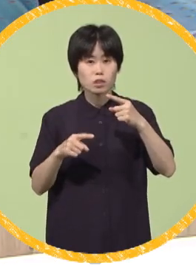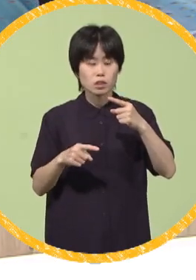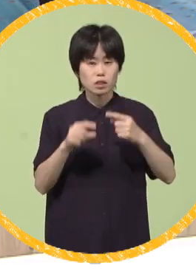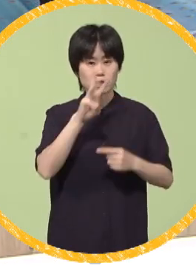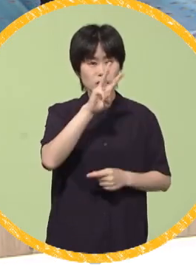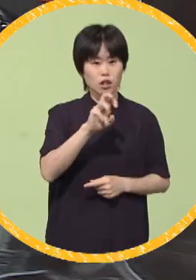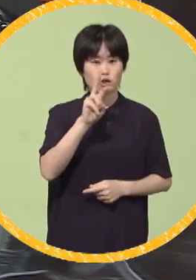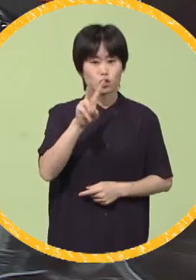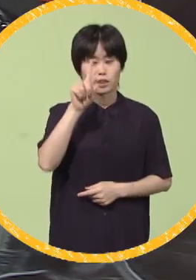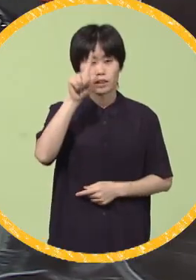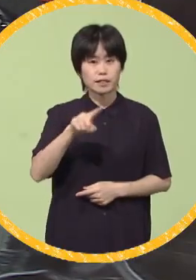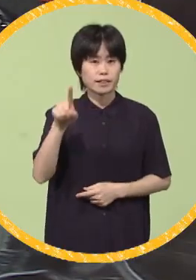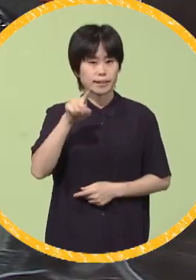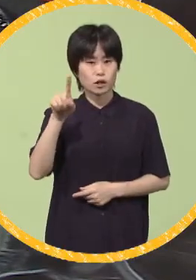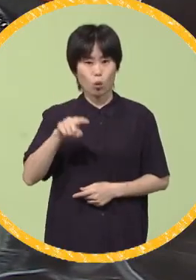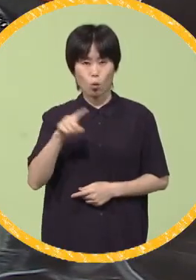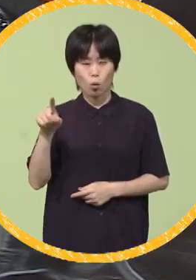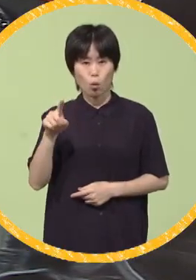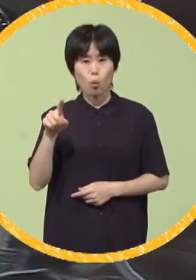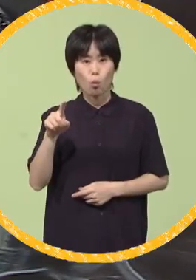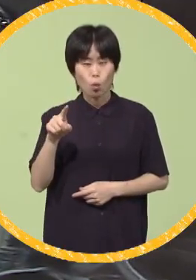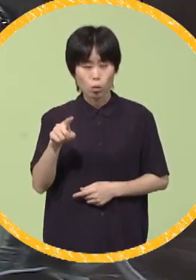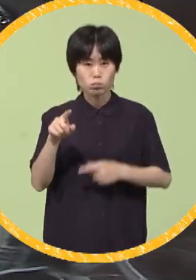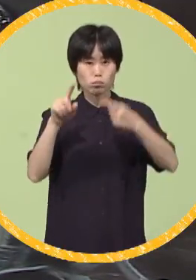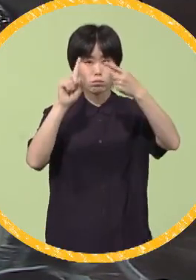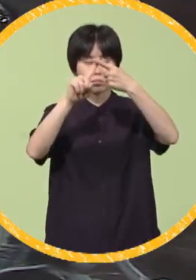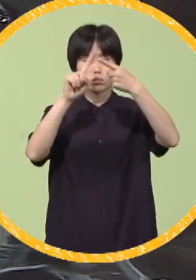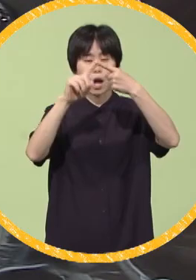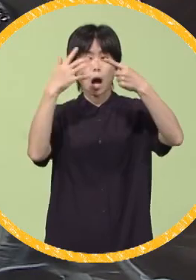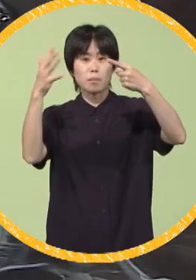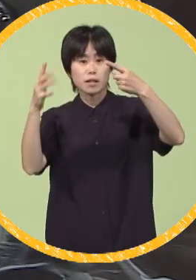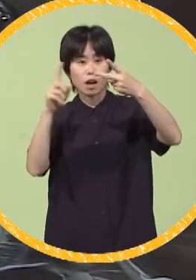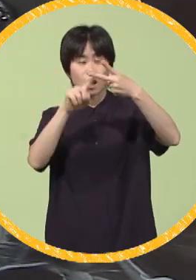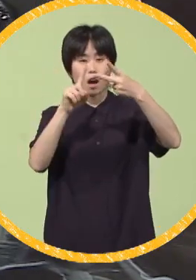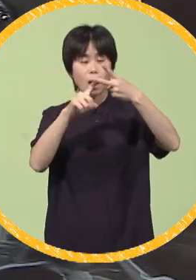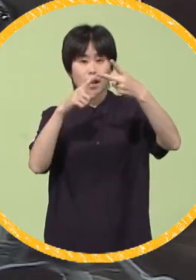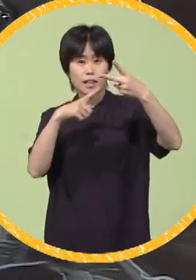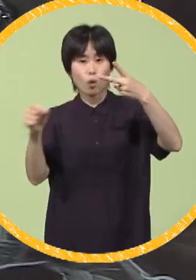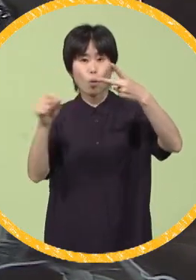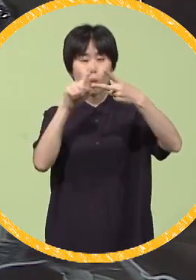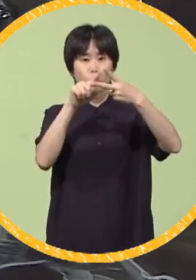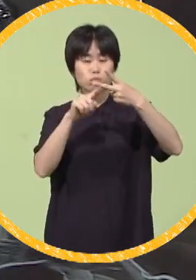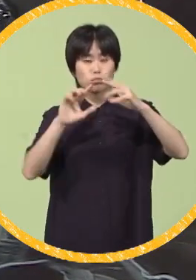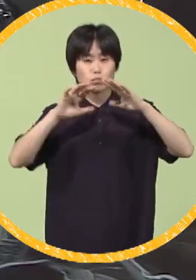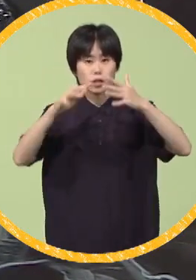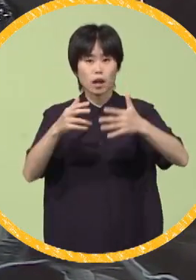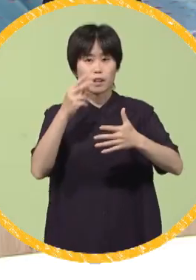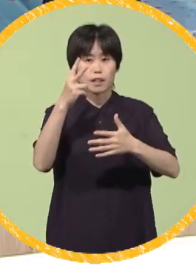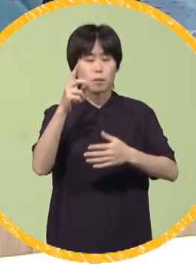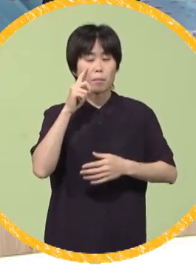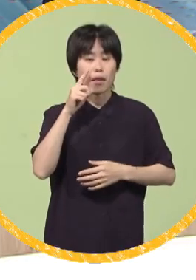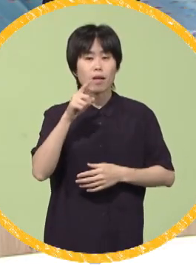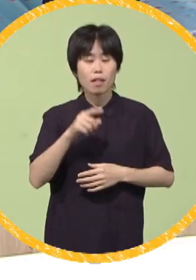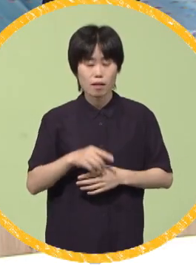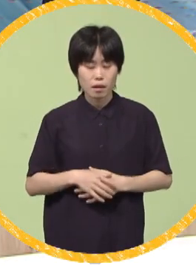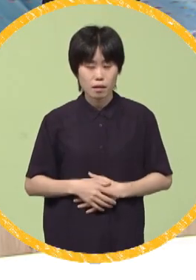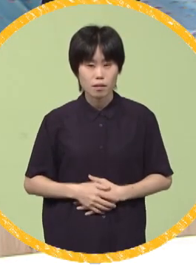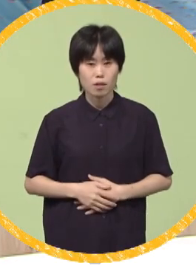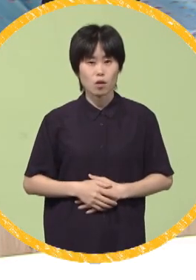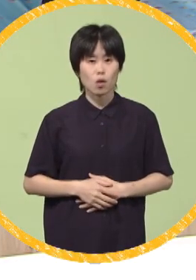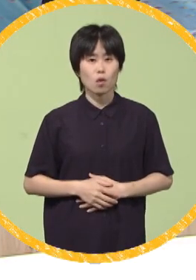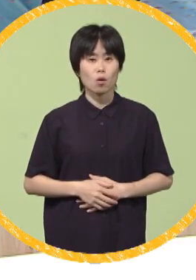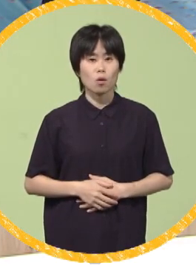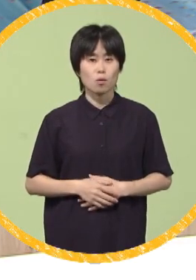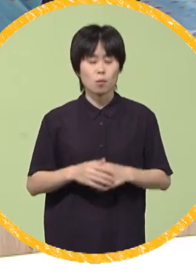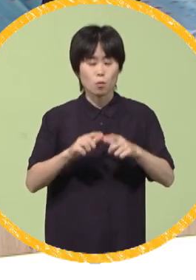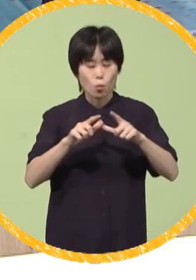32キロ。この数字ね、アメリカに次いで2番目に多いそうです。 世界で2番目なの。 そうなんです。多いですよ